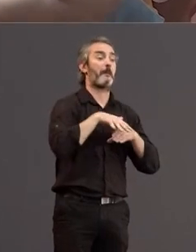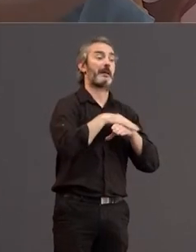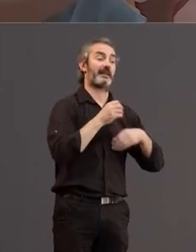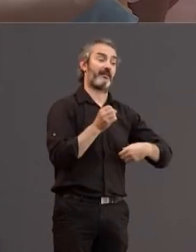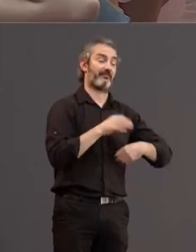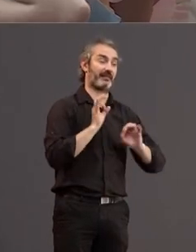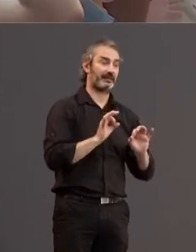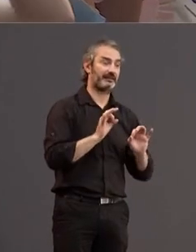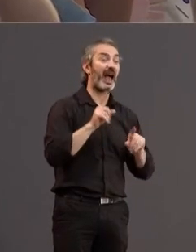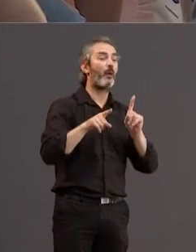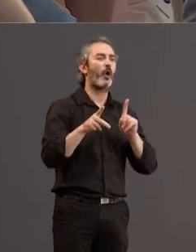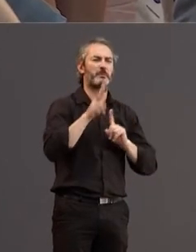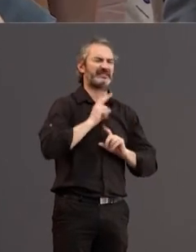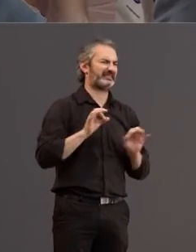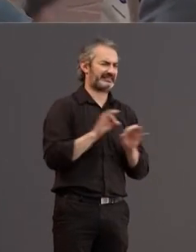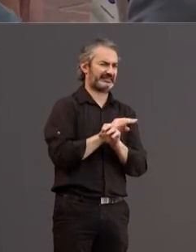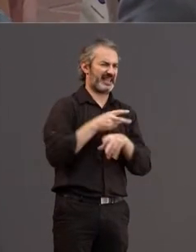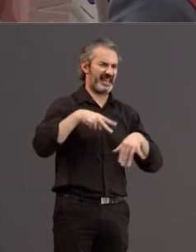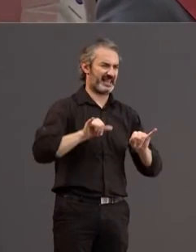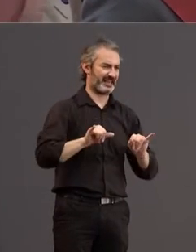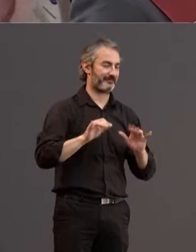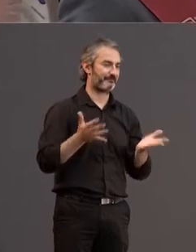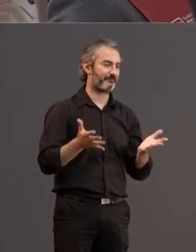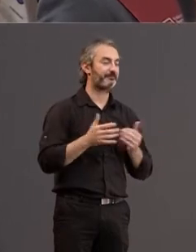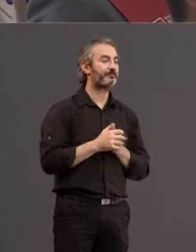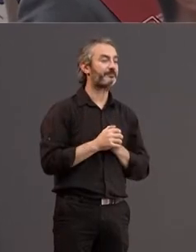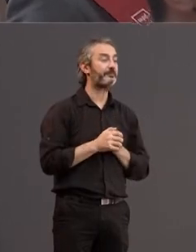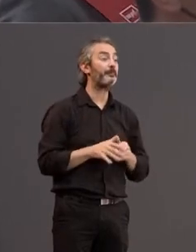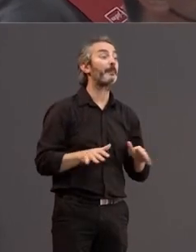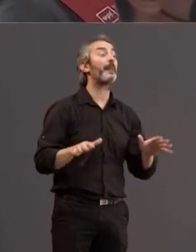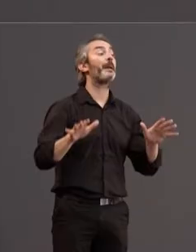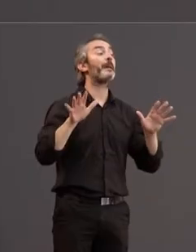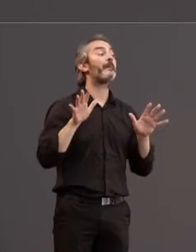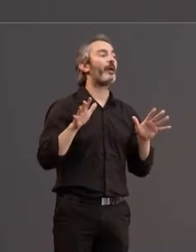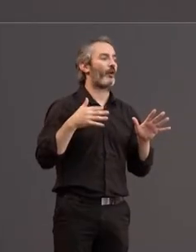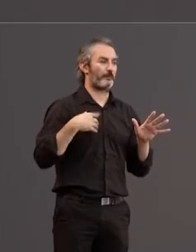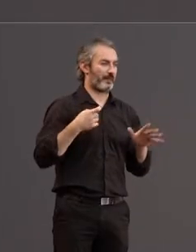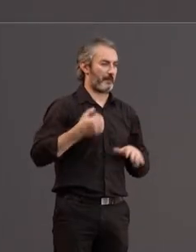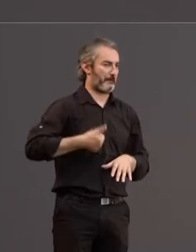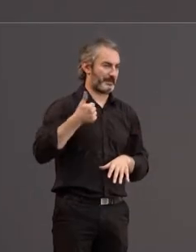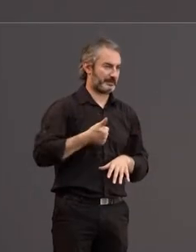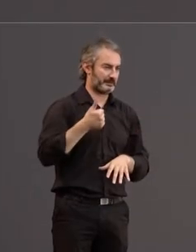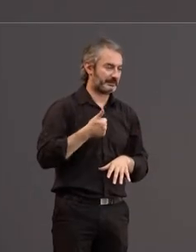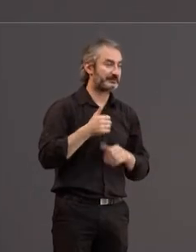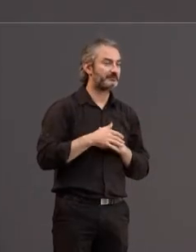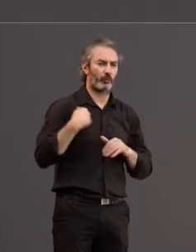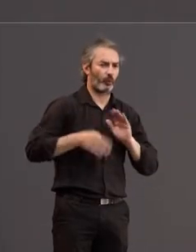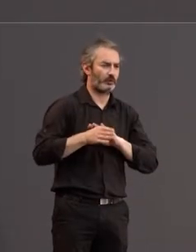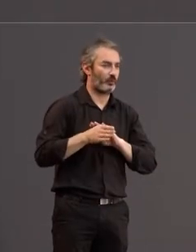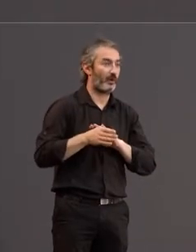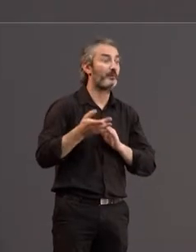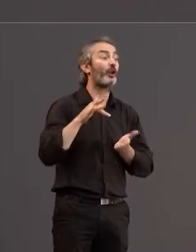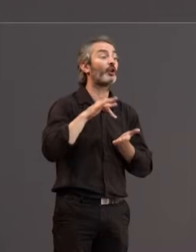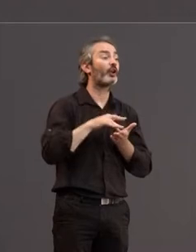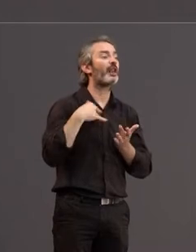que no contesten, no? Ni saben ni contestar. Però sabia que no em podia quedar aquí i havia de seguir endavant. En aquest cas